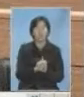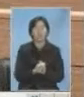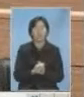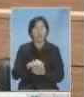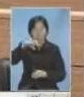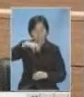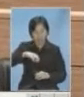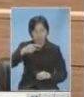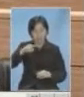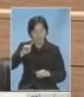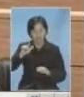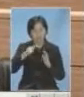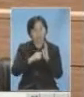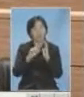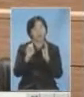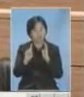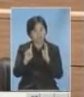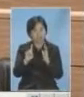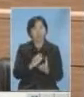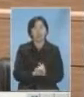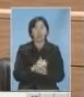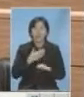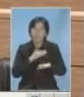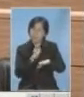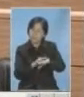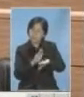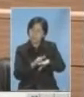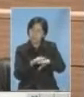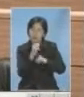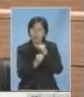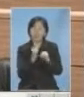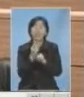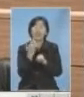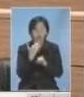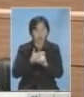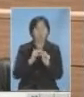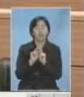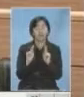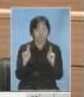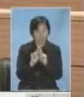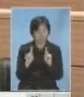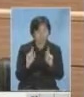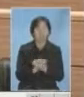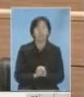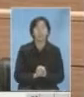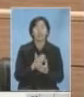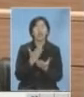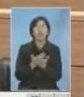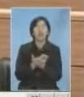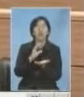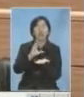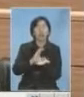ำนักปลัดซึ่งประเด็นนี้เนี่ยผมได้ท้วงติงไว้ตั้งแต่ปีที่แล้วเมื่อตอนเป็นกรรมธิการว่ามีการตั้งงบประมาณอ